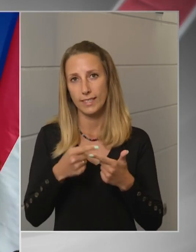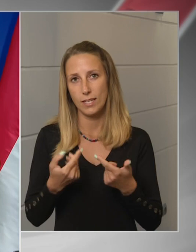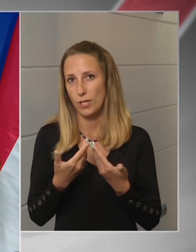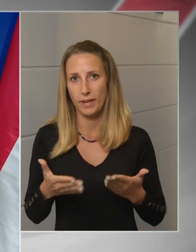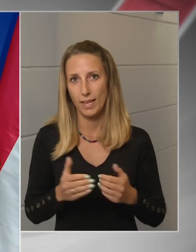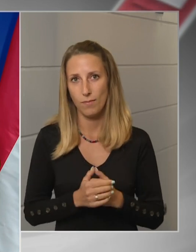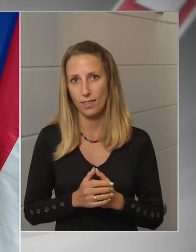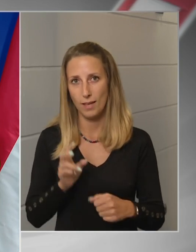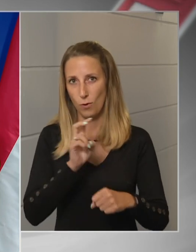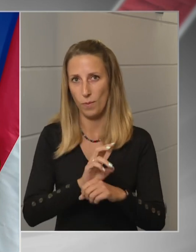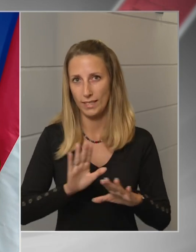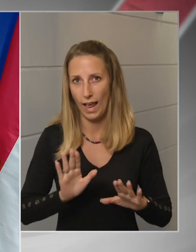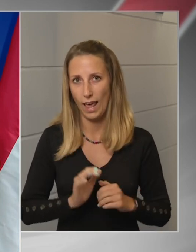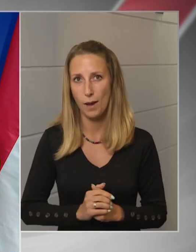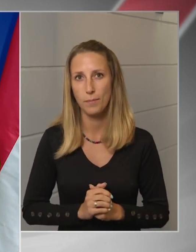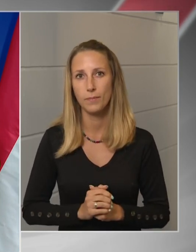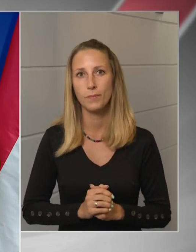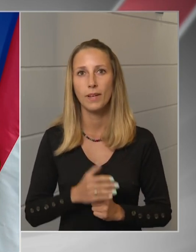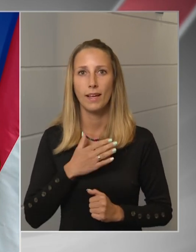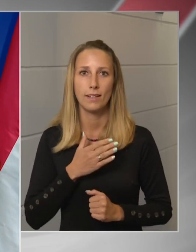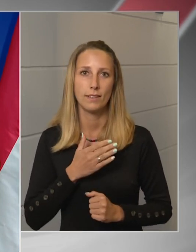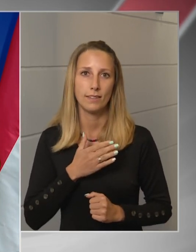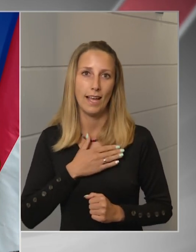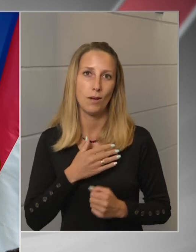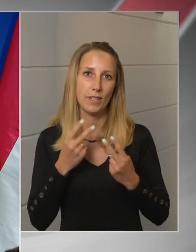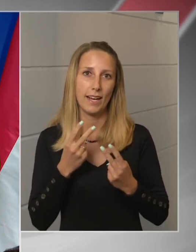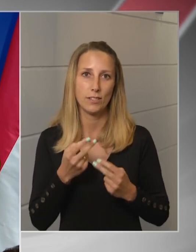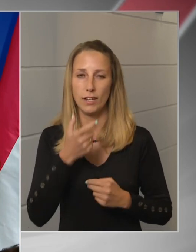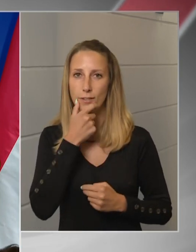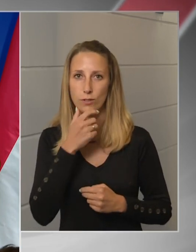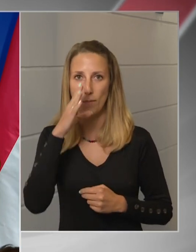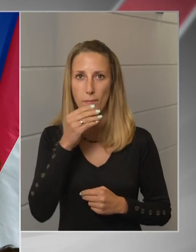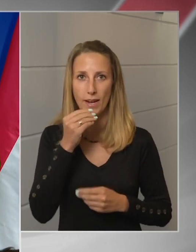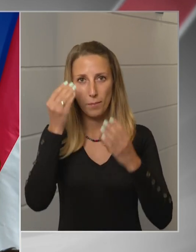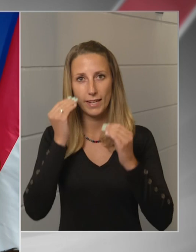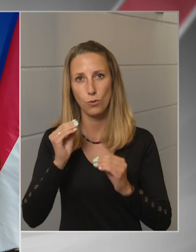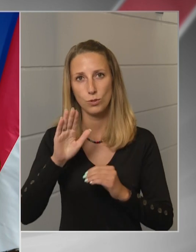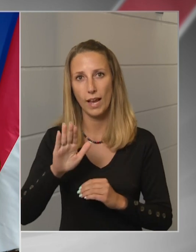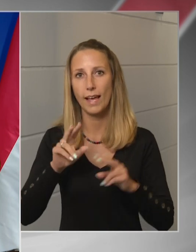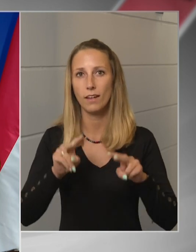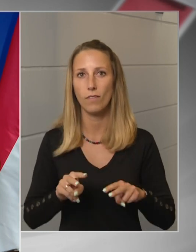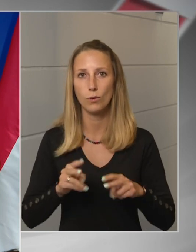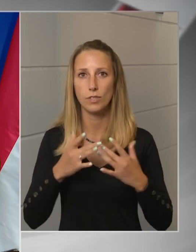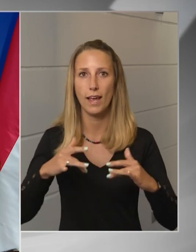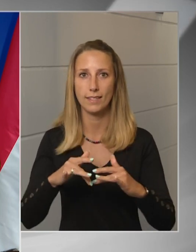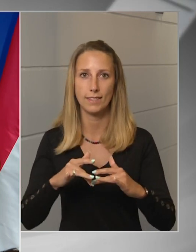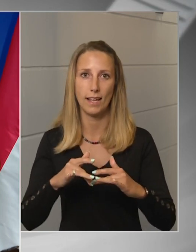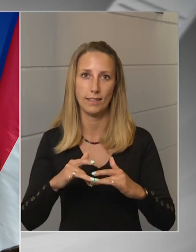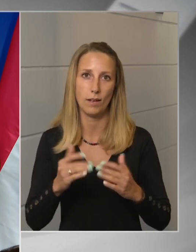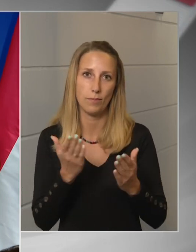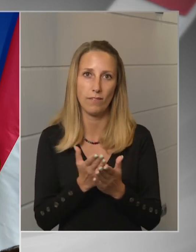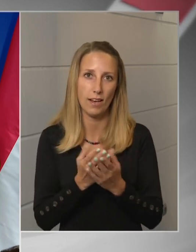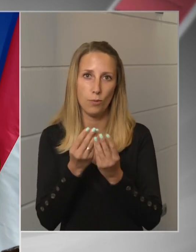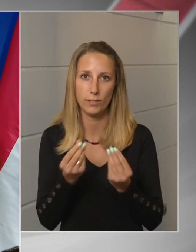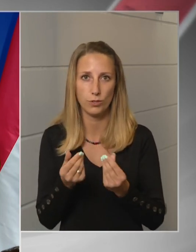kommentálnám, mert nálam lényegesen idősebb emberek méltóságát a valós helyzetreélásnak megfelelő